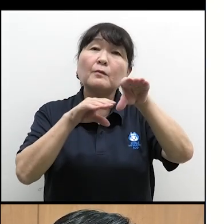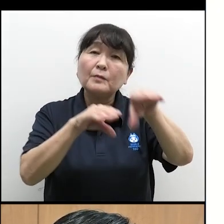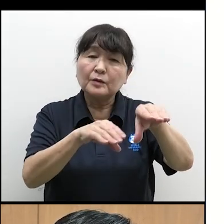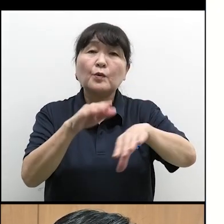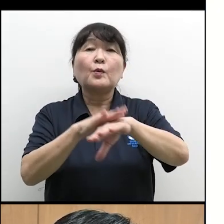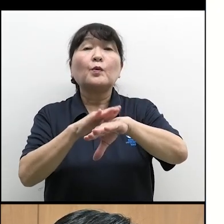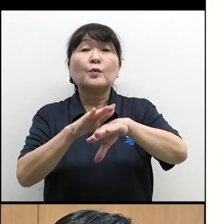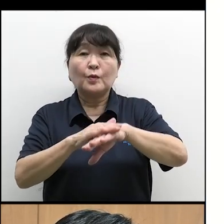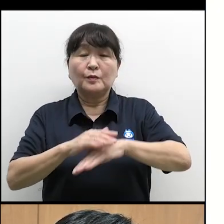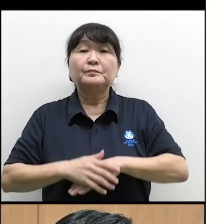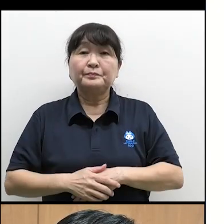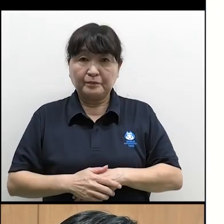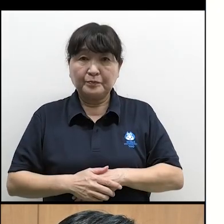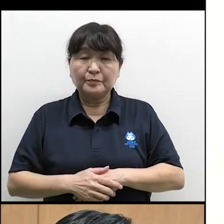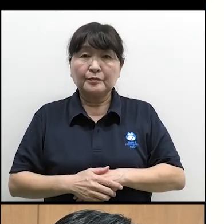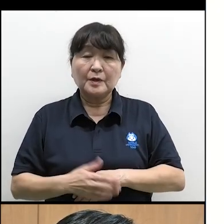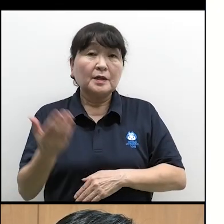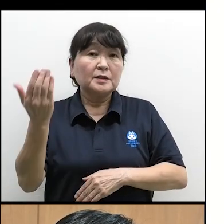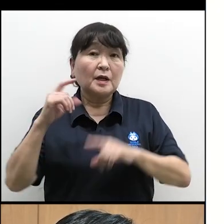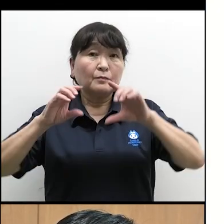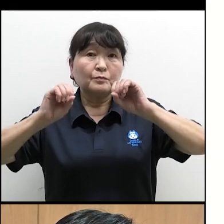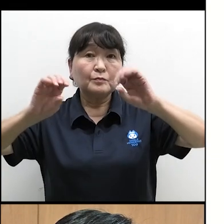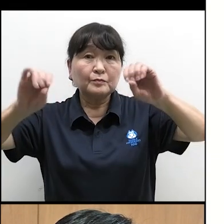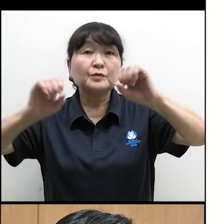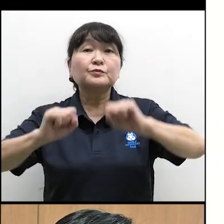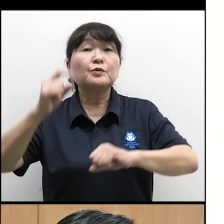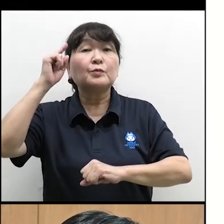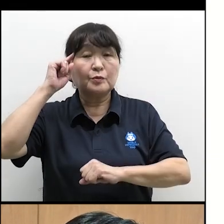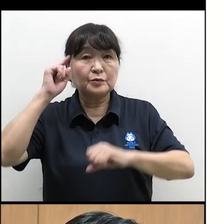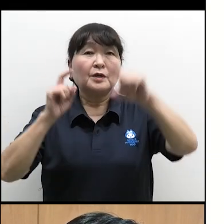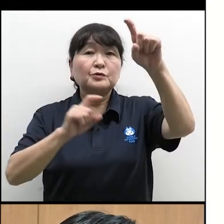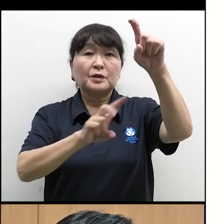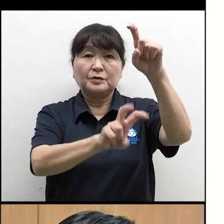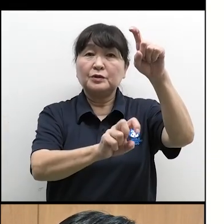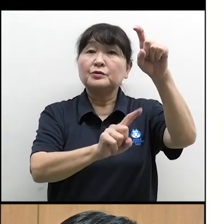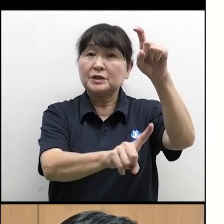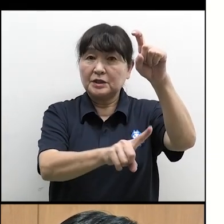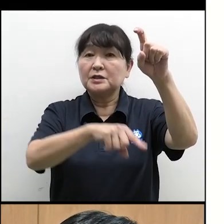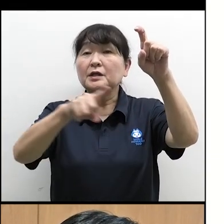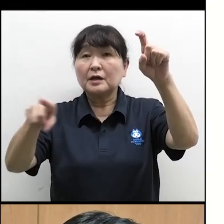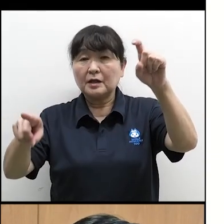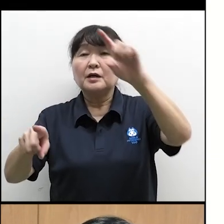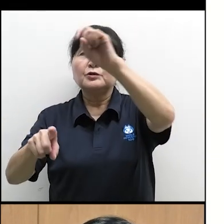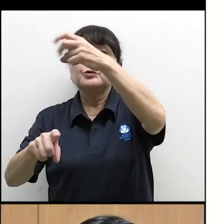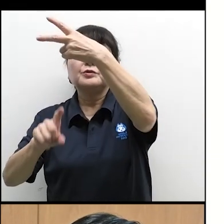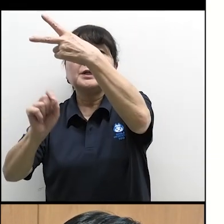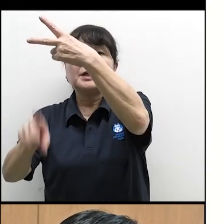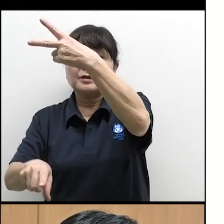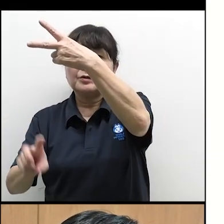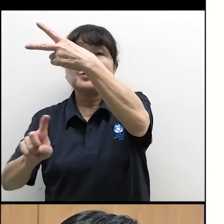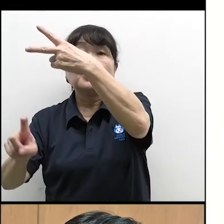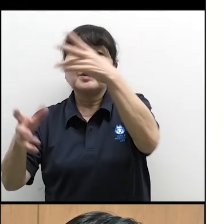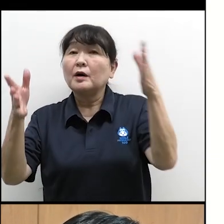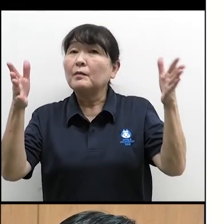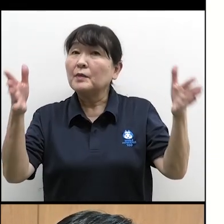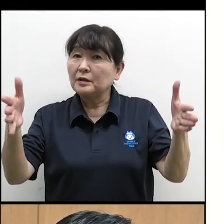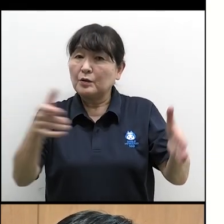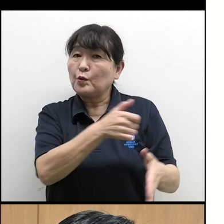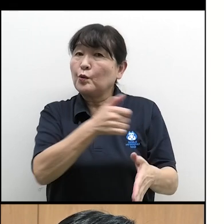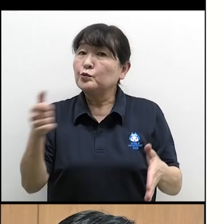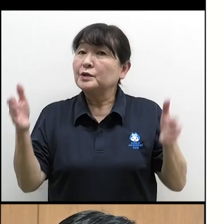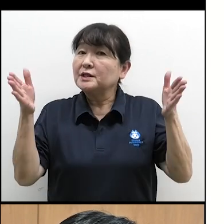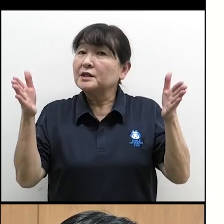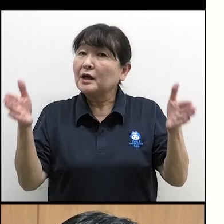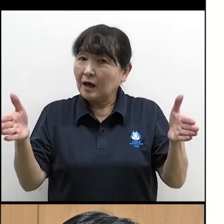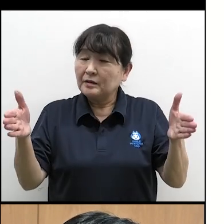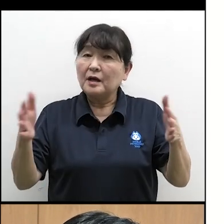でいろいろとお知らせしておりますが、10月21日月曜日から12月10日までの50日間、